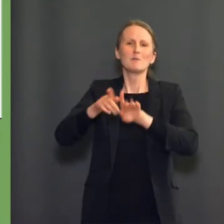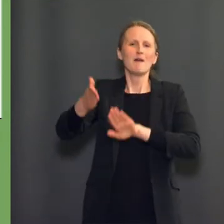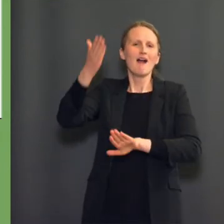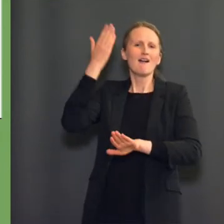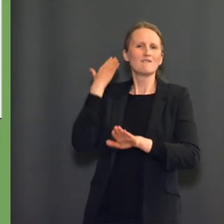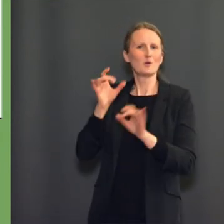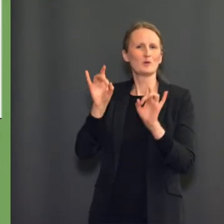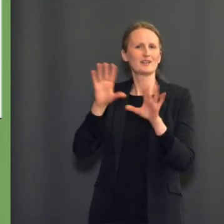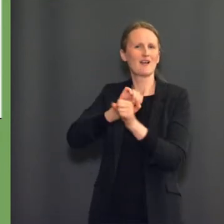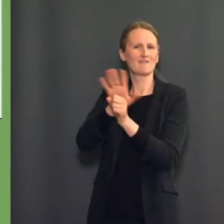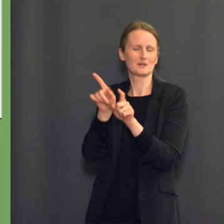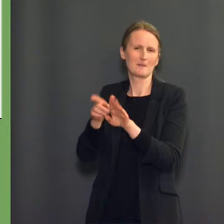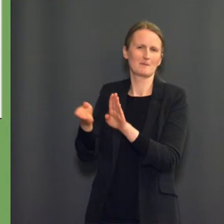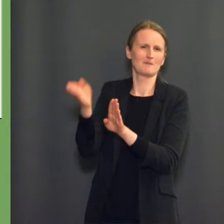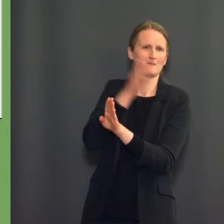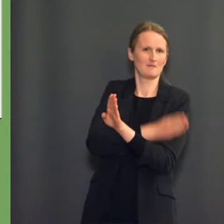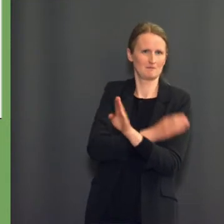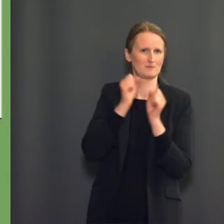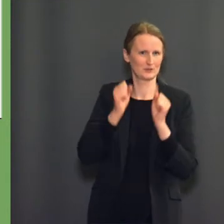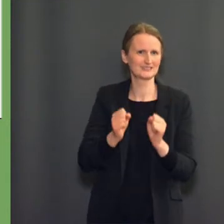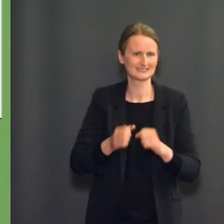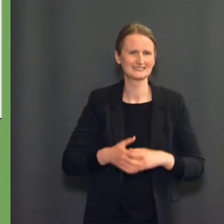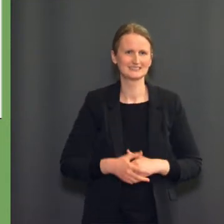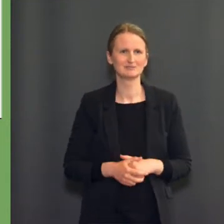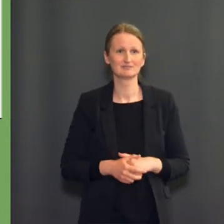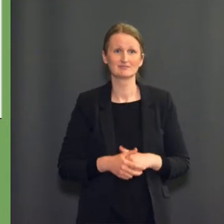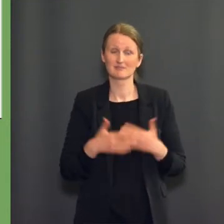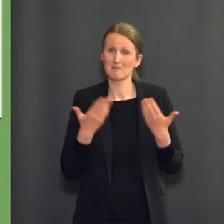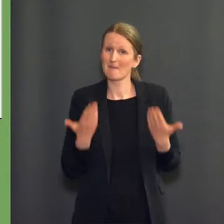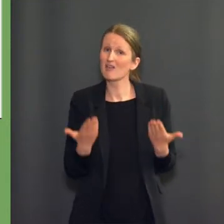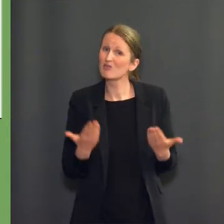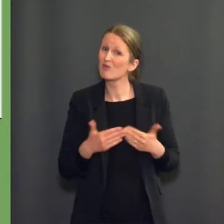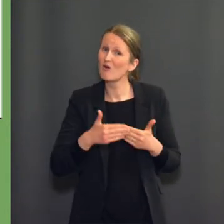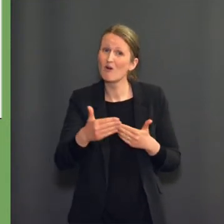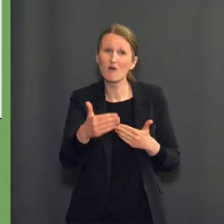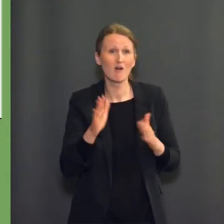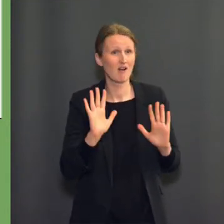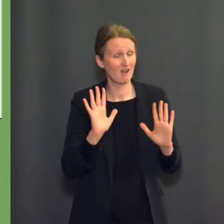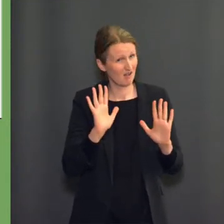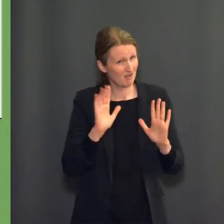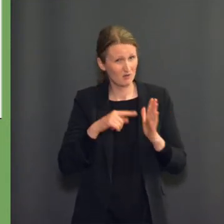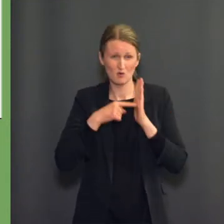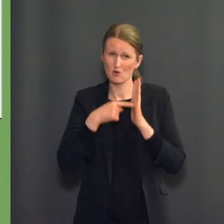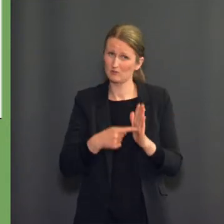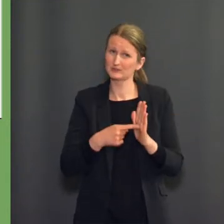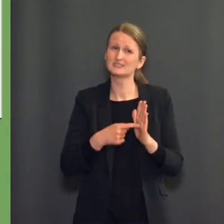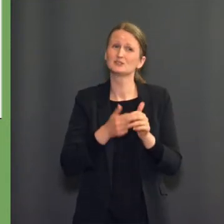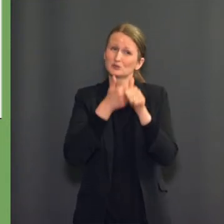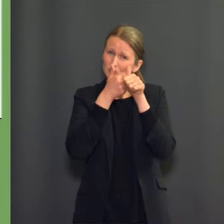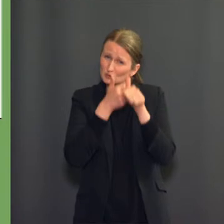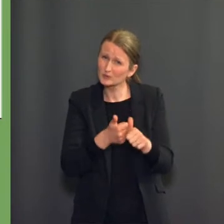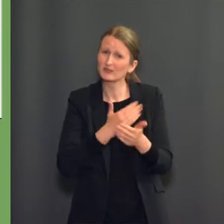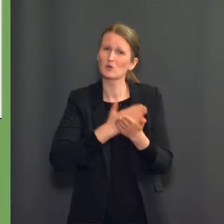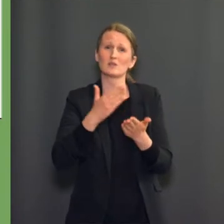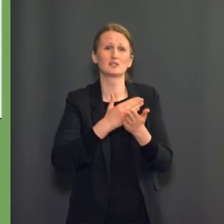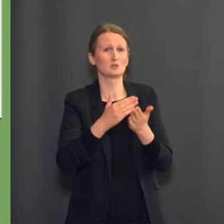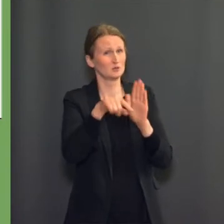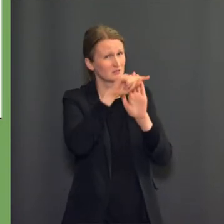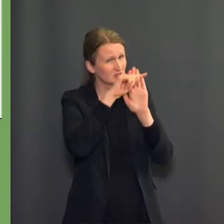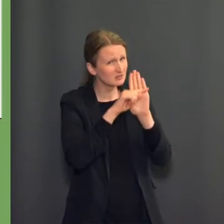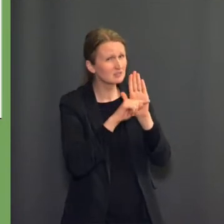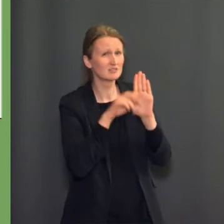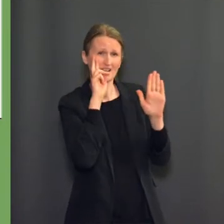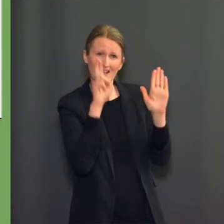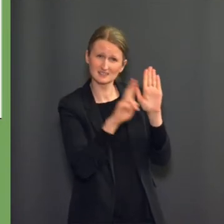En attendant, il est impératif que nous continuions à respecter les différentes mesures en vigueur, et